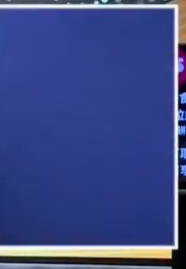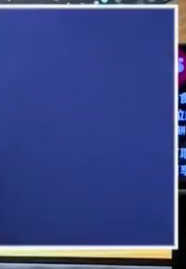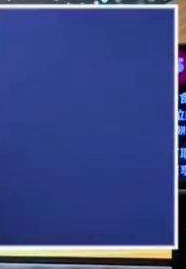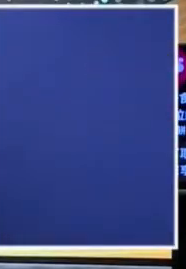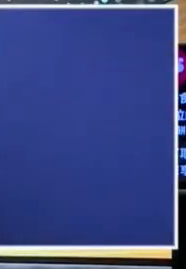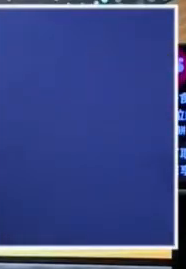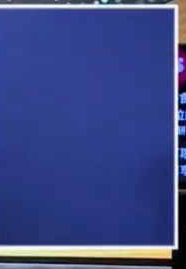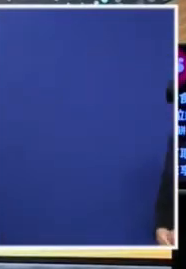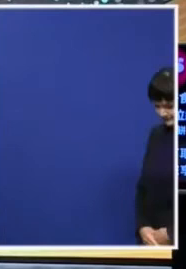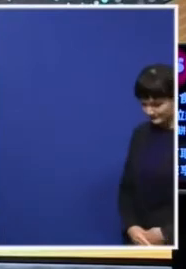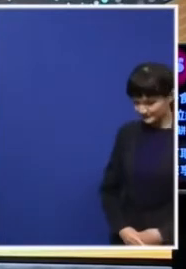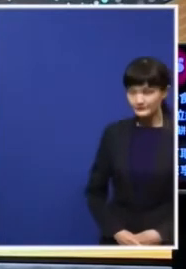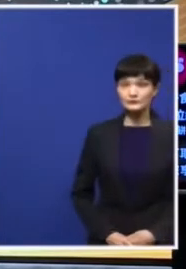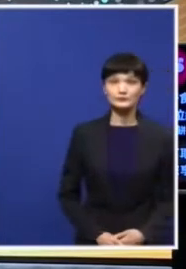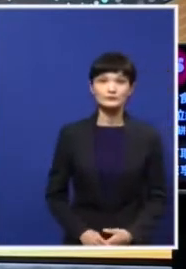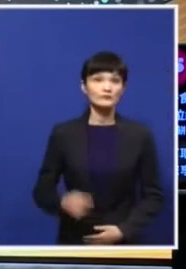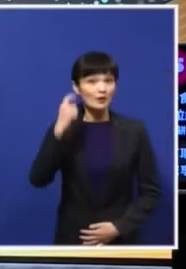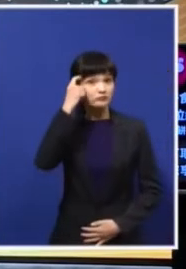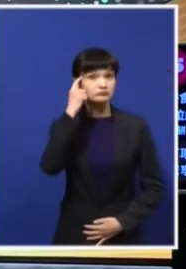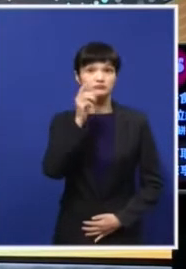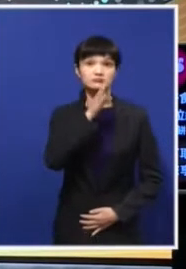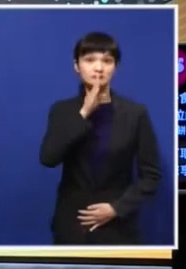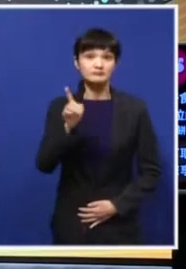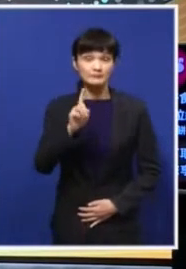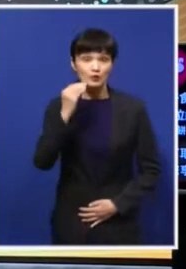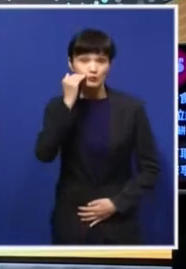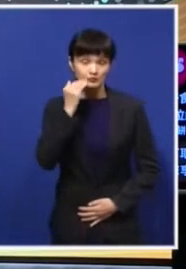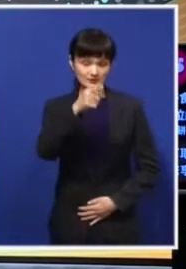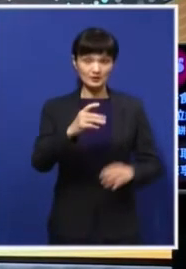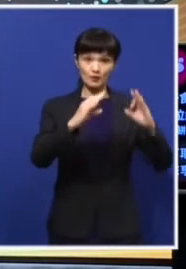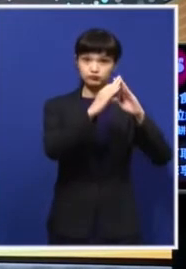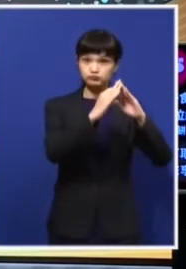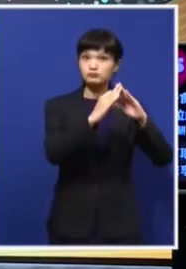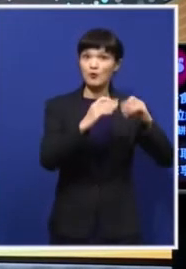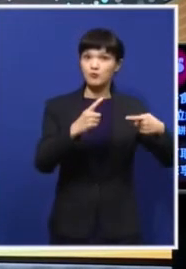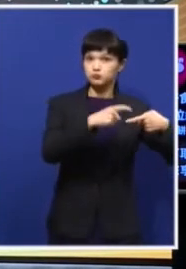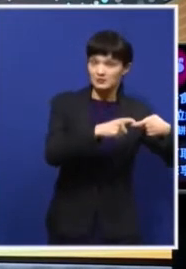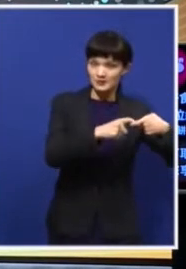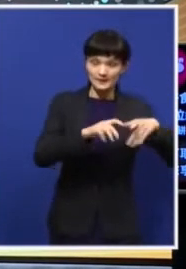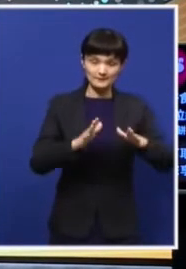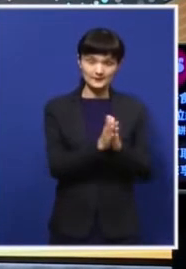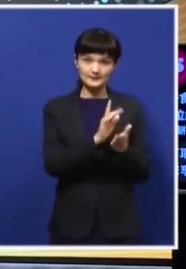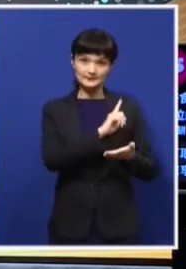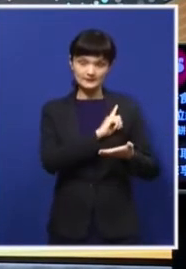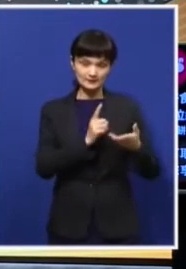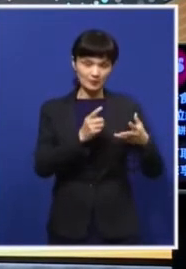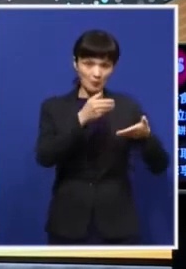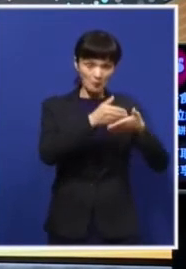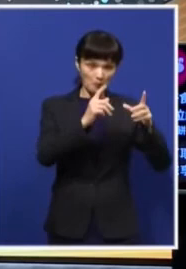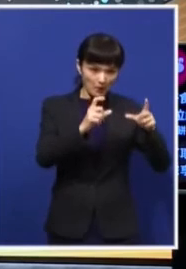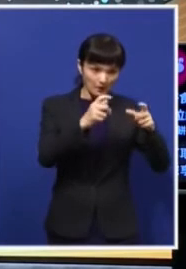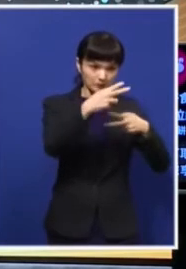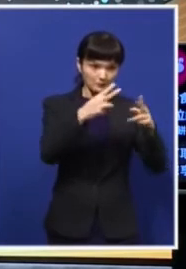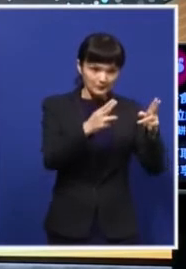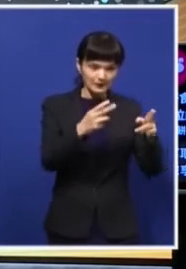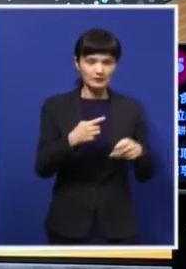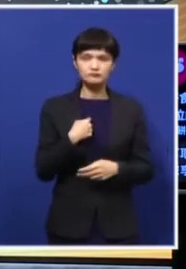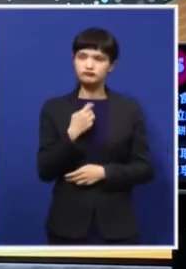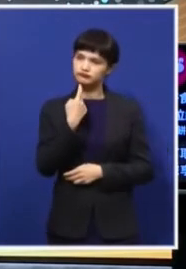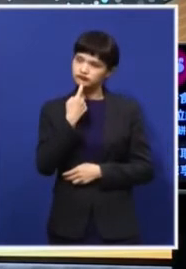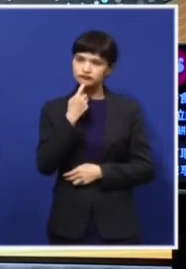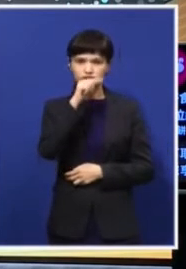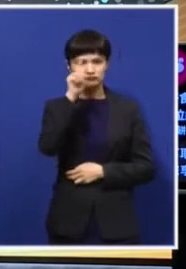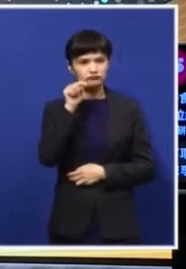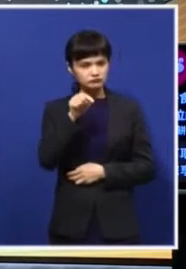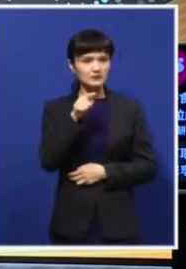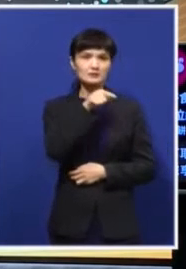说法，一定是应该就是你在银行做绑定的时候就把它截图下来。那有人就问什么是截图，你就把它那个相机